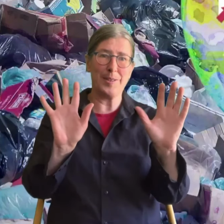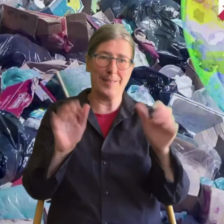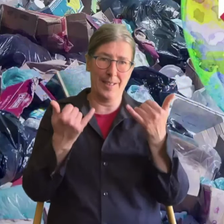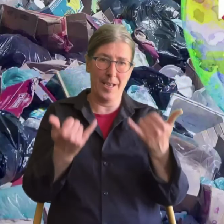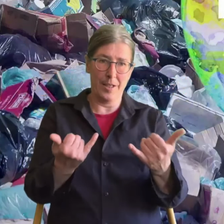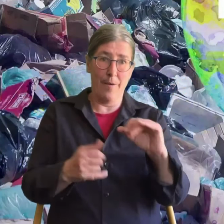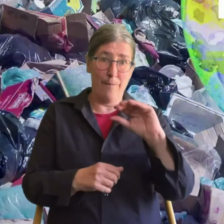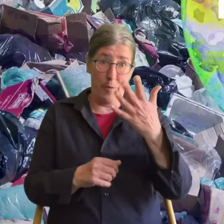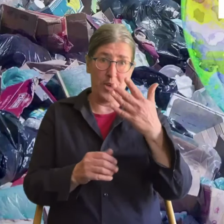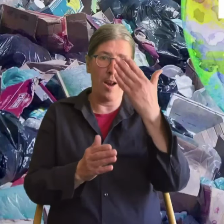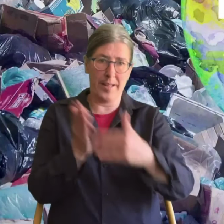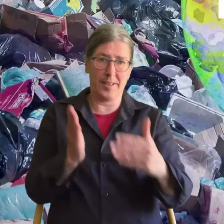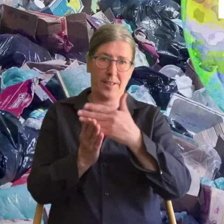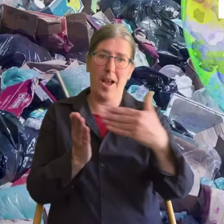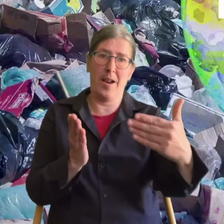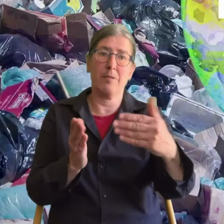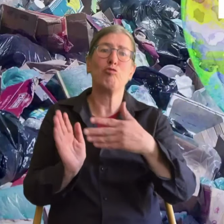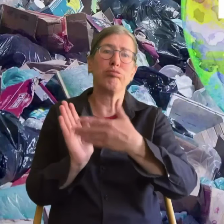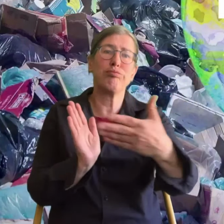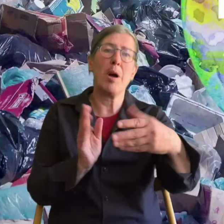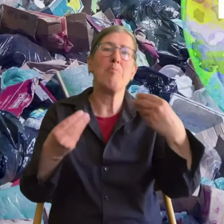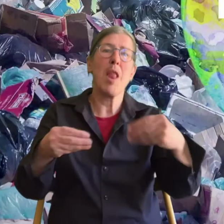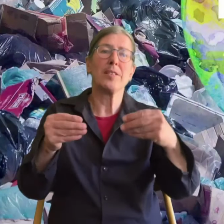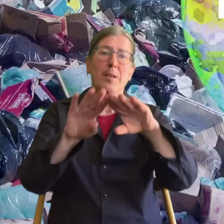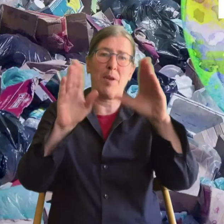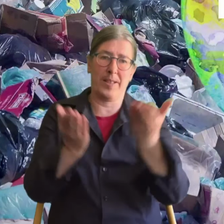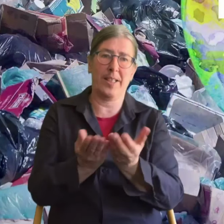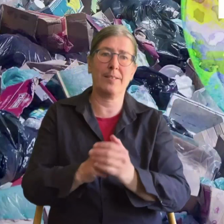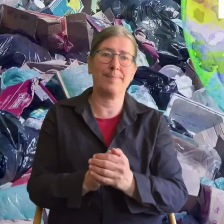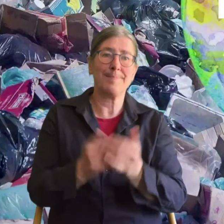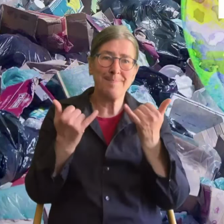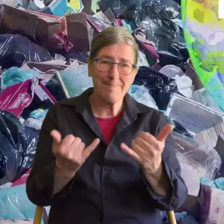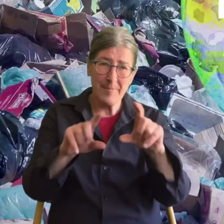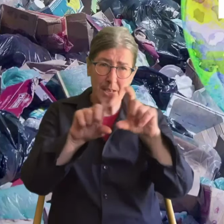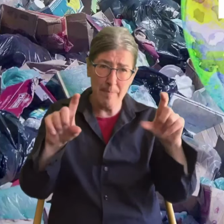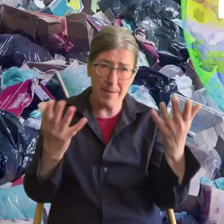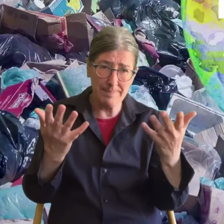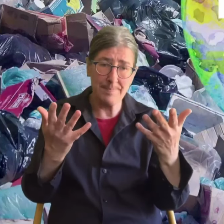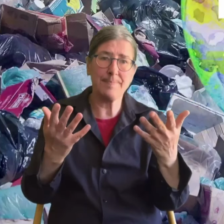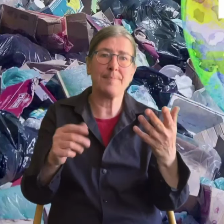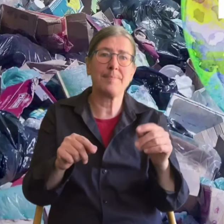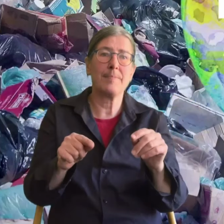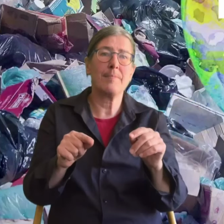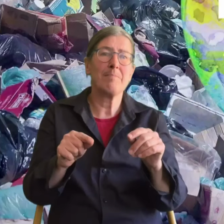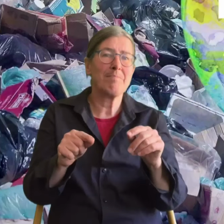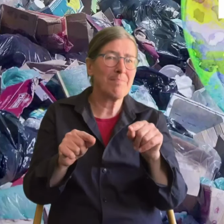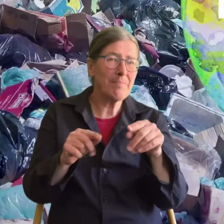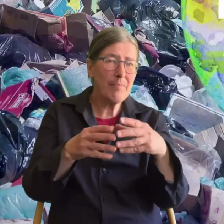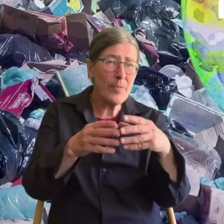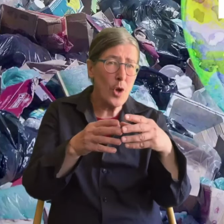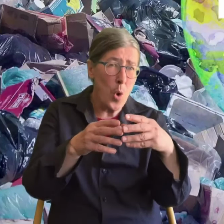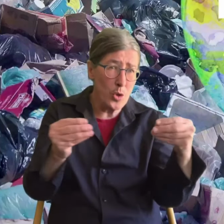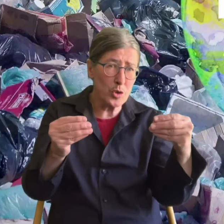Hallo, jetzt kommen wir zum fünften und letzten Teil unserer Reihe der Plastikplanet. Diesmal geht es um das Thema, welche Auswege gibt